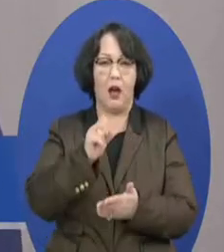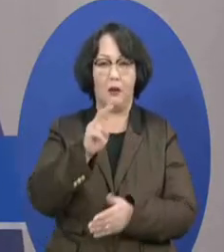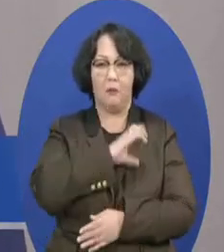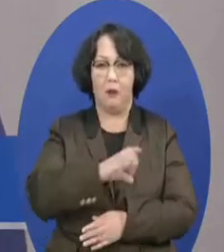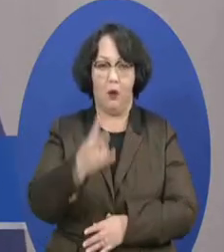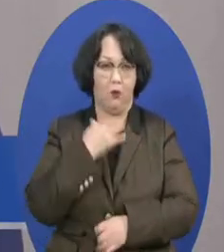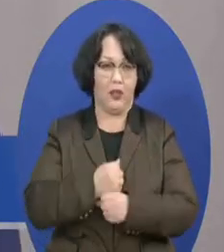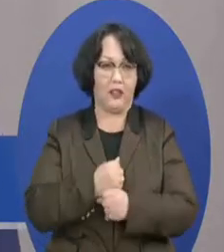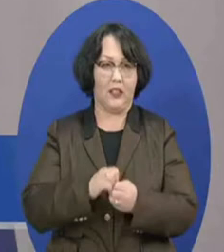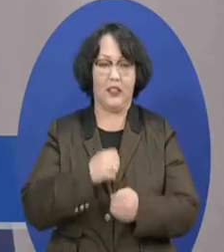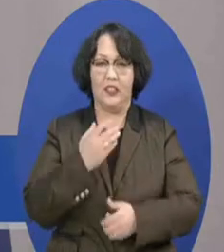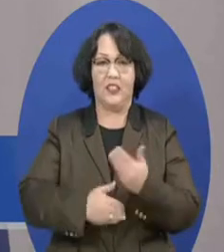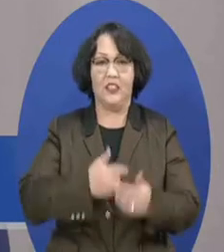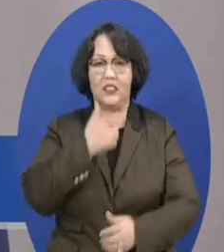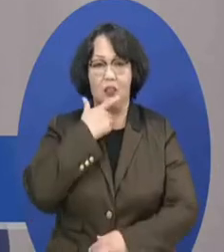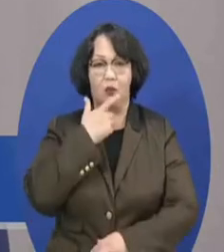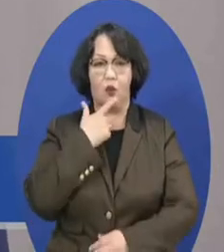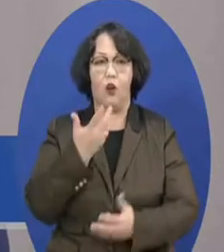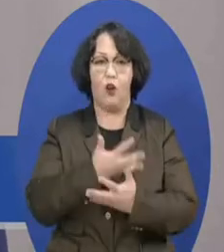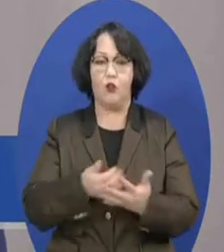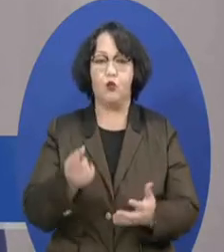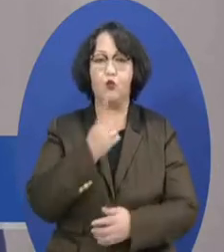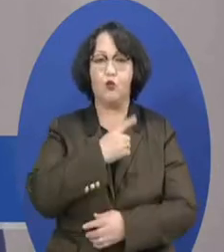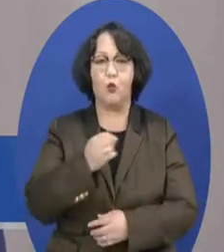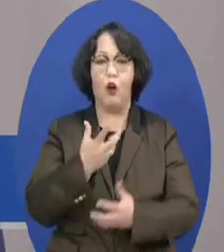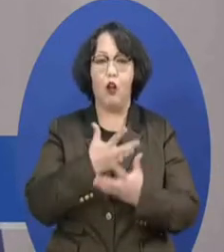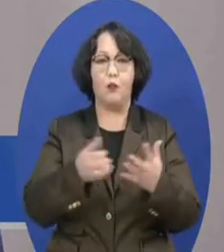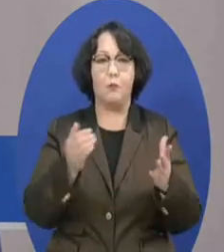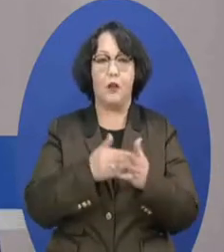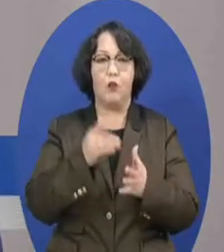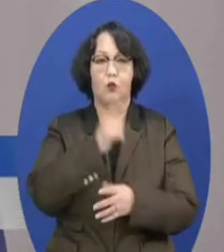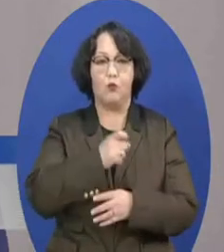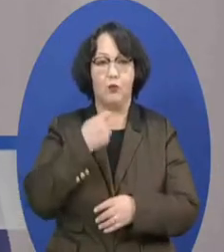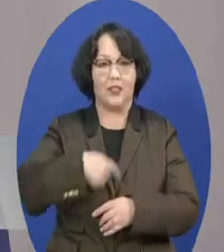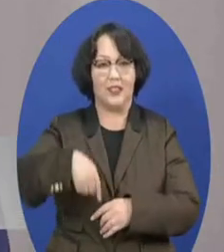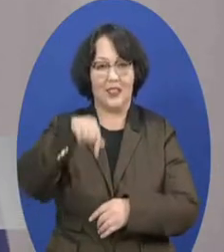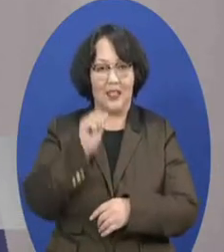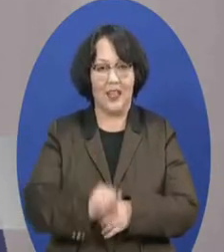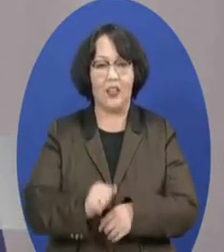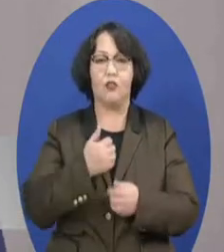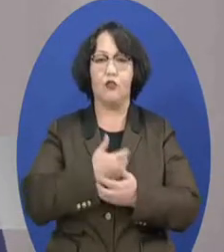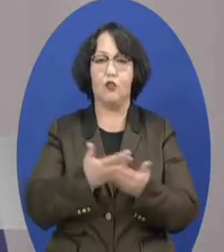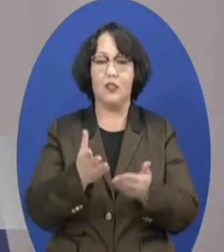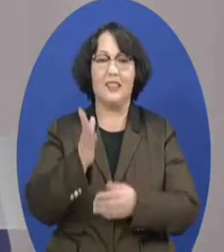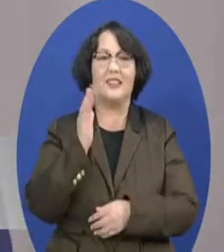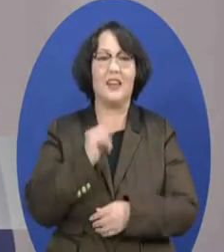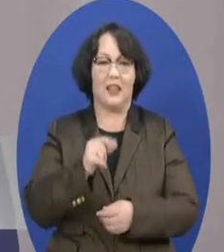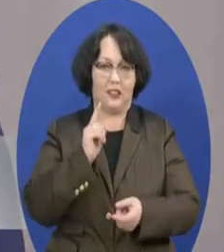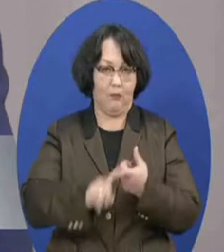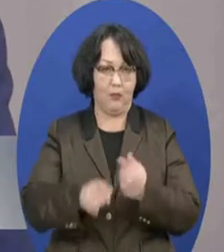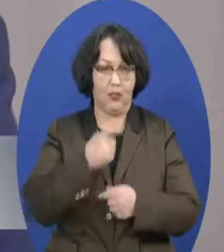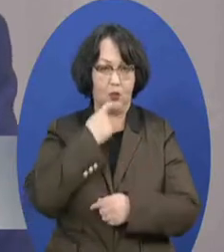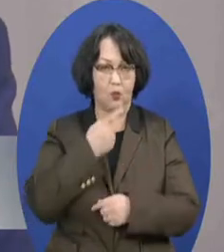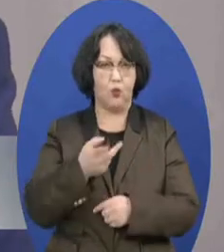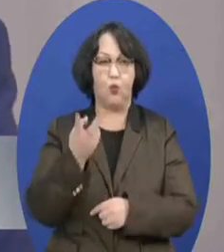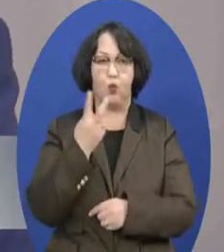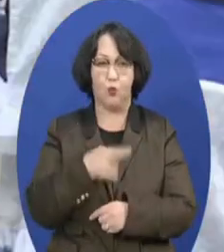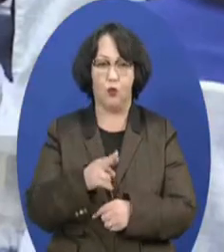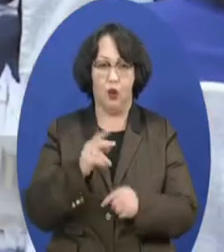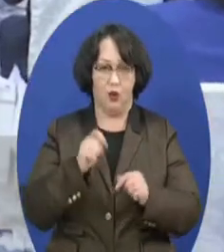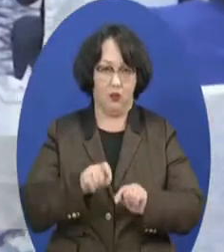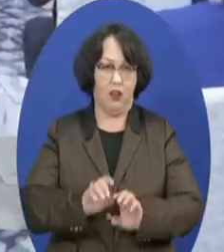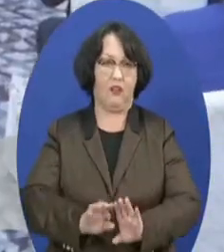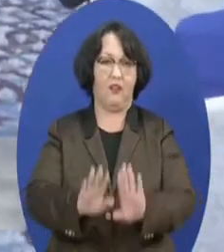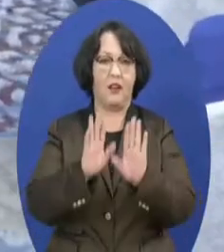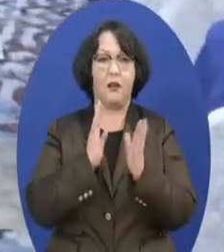нэгжүүд одоо тэр олон зуун тэр олон мянган хүний цалин гяз тавих хүлээ үнэхээр хүнд байсан. Хүнд үе одоо ч